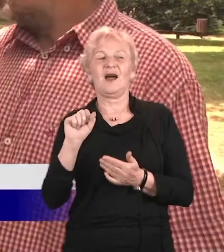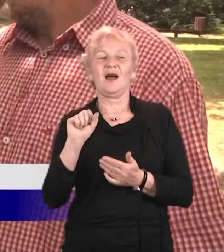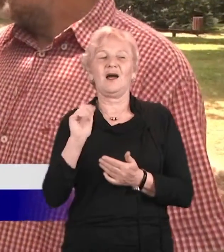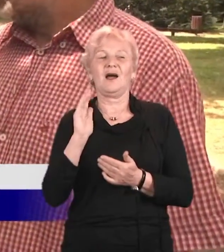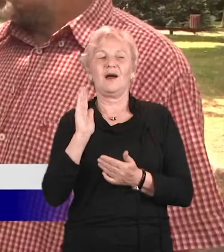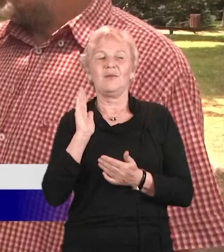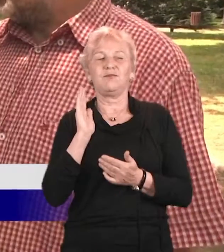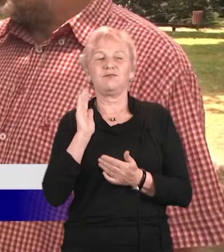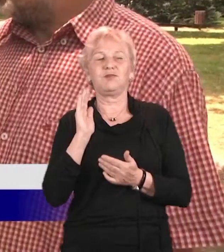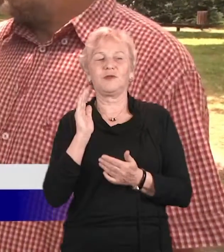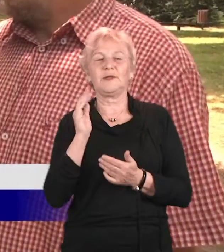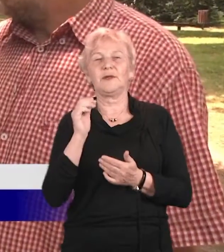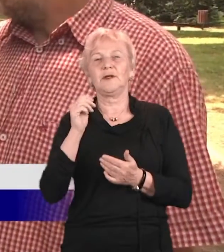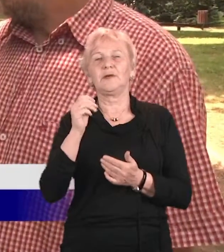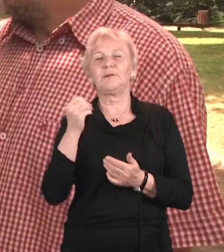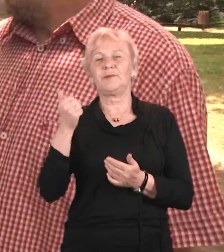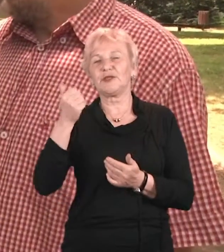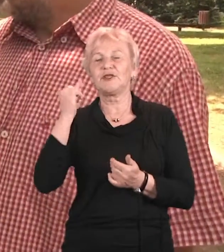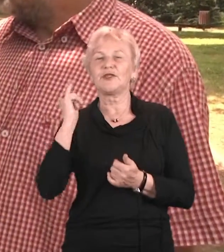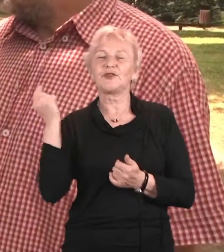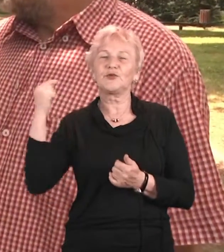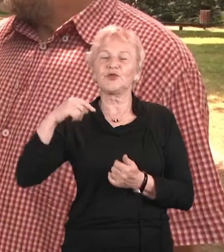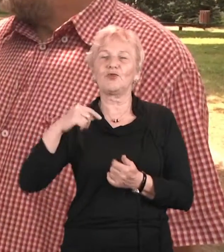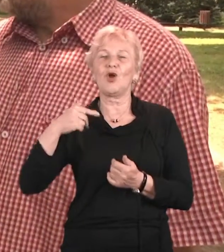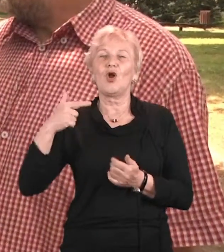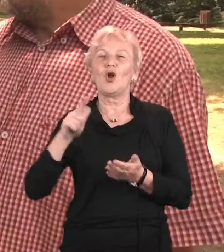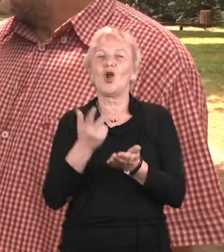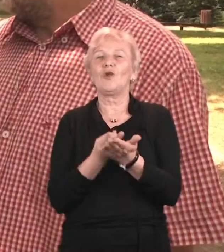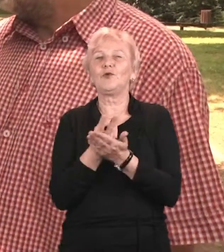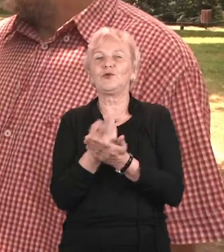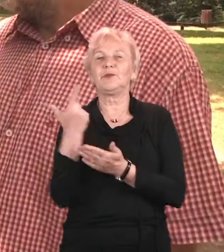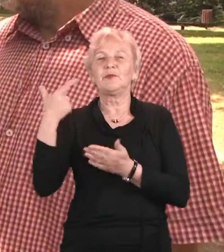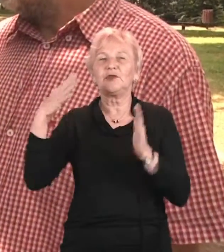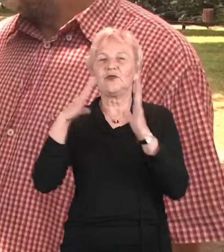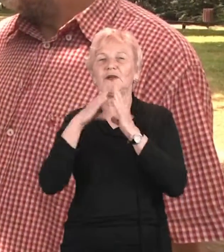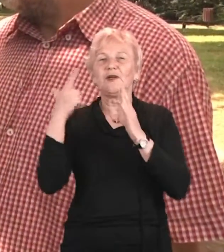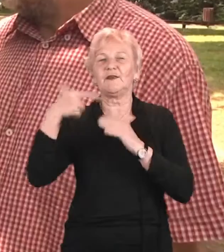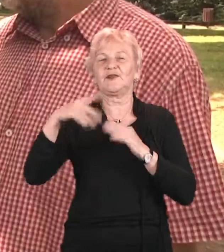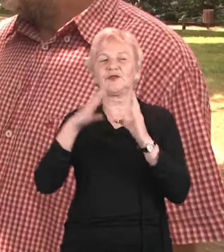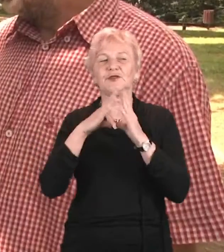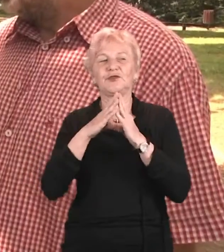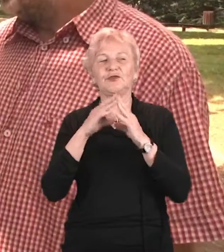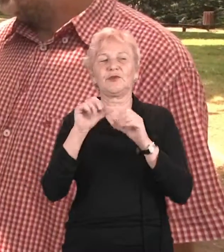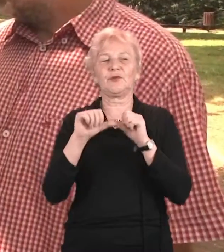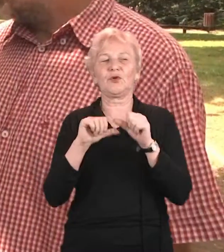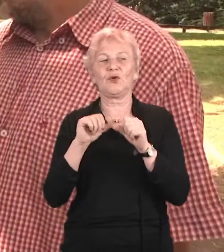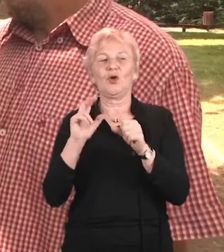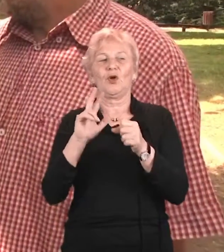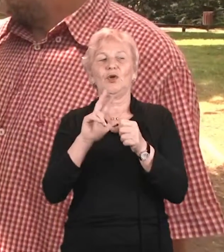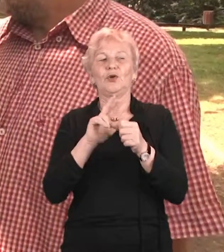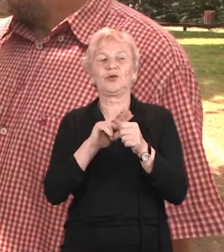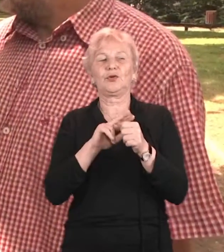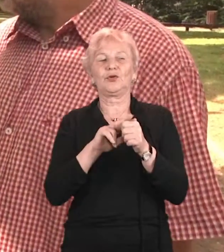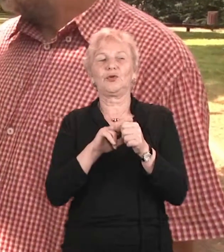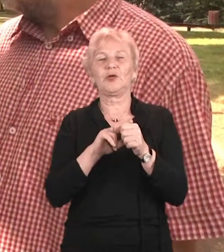początek 2-3. No. No i wzięliśmy pierwsze dziecko, przyszło w lutym 2010 roku. No wiedzieliśmy,